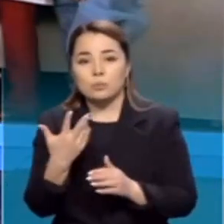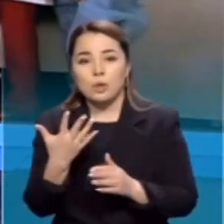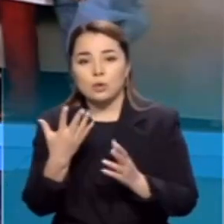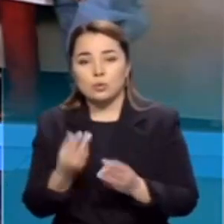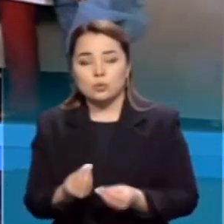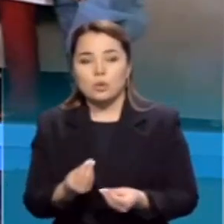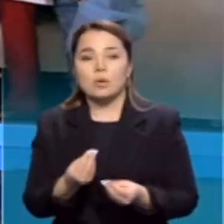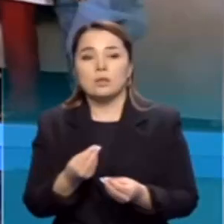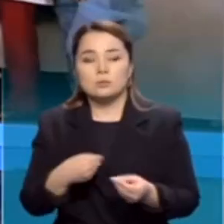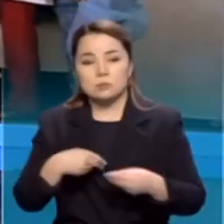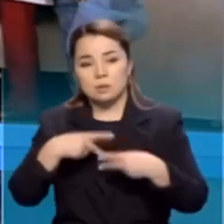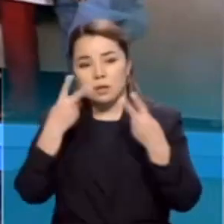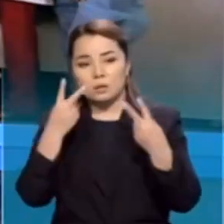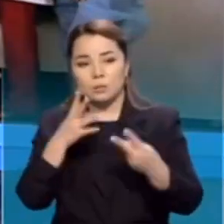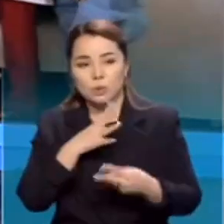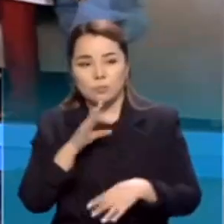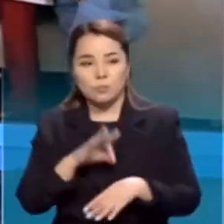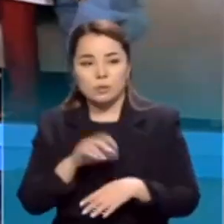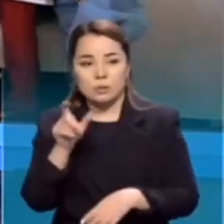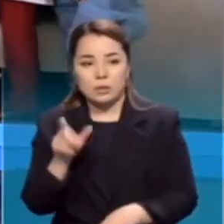күннен кейін есін жиды.